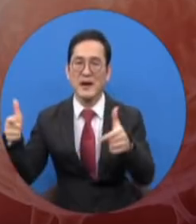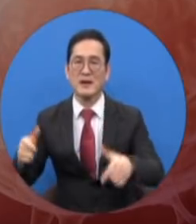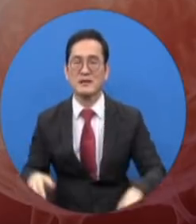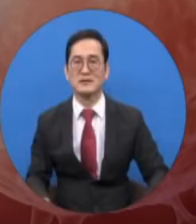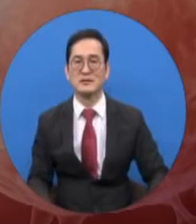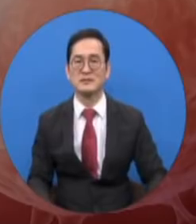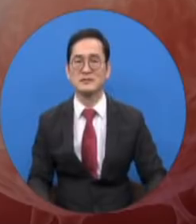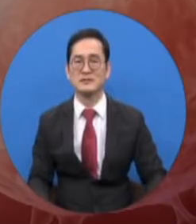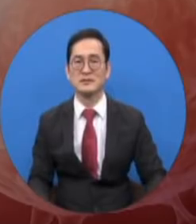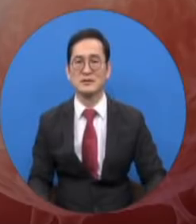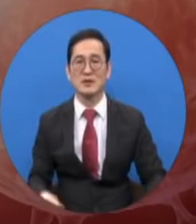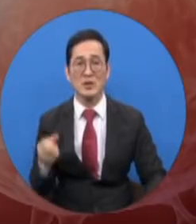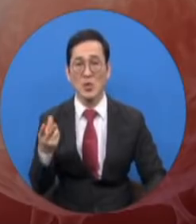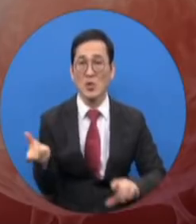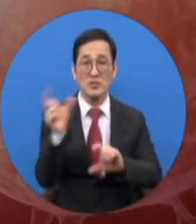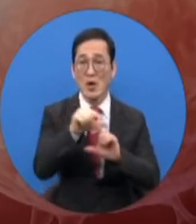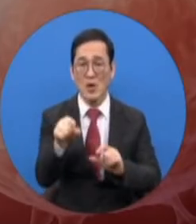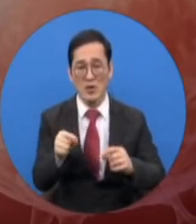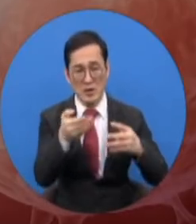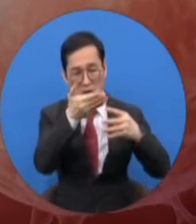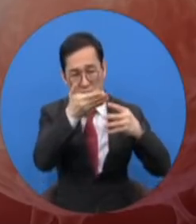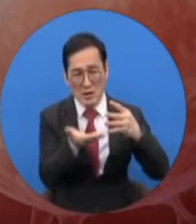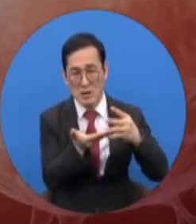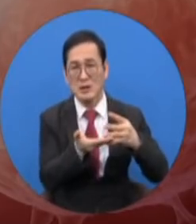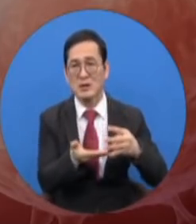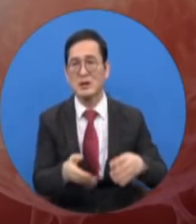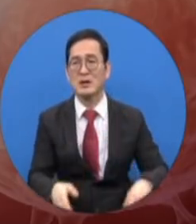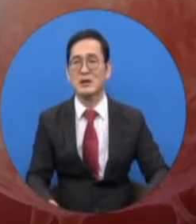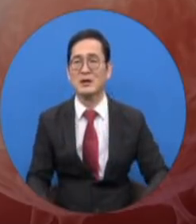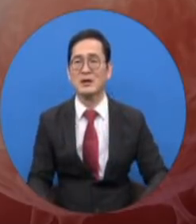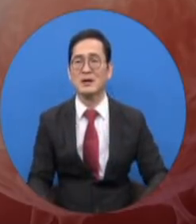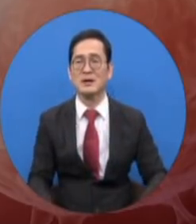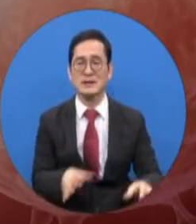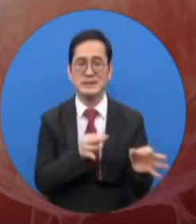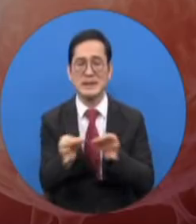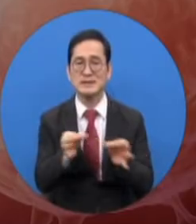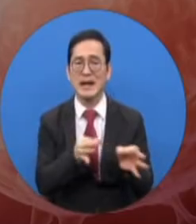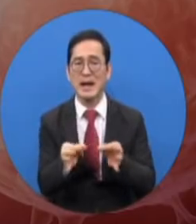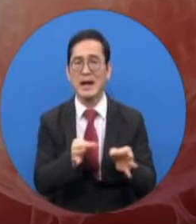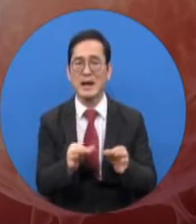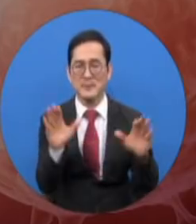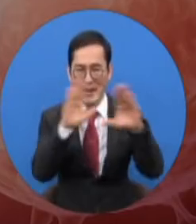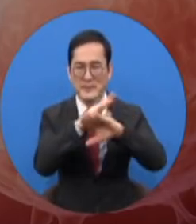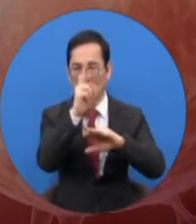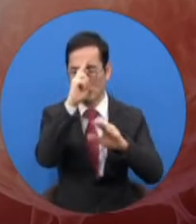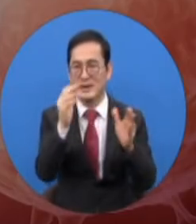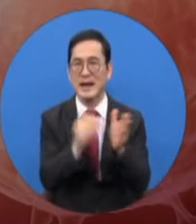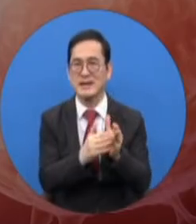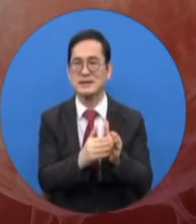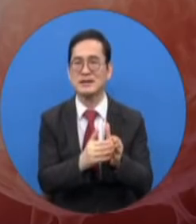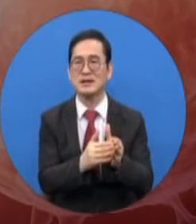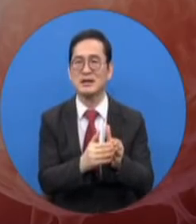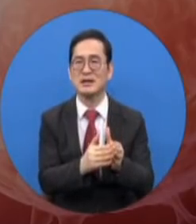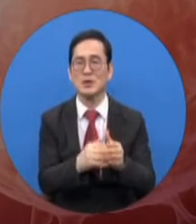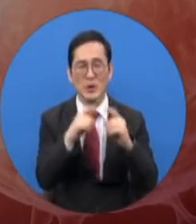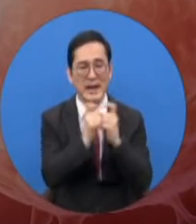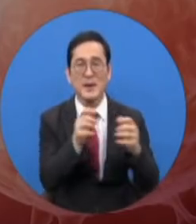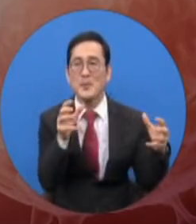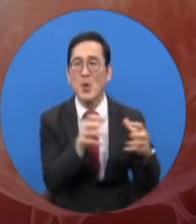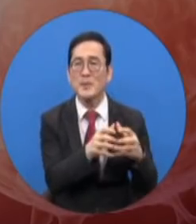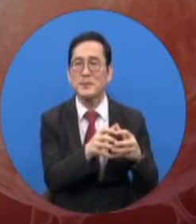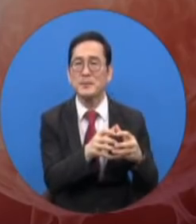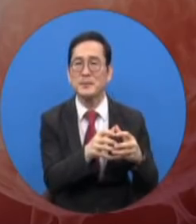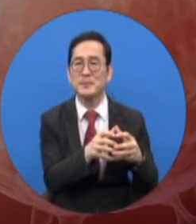내일 확정하고 발표할 수도 있다. 김부겸 총리는 1급 코로나 감염병 등급마저 내릴 수